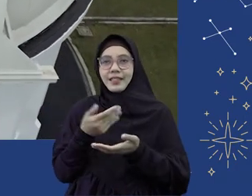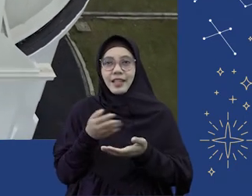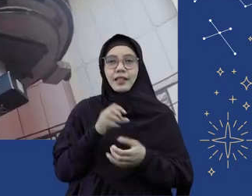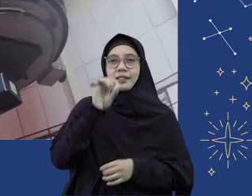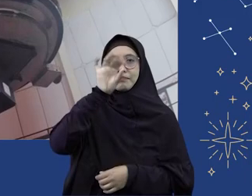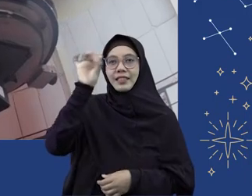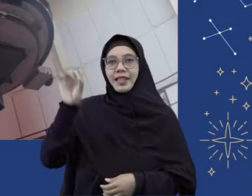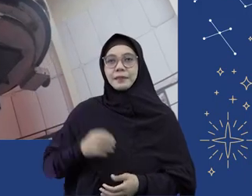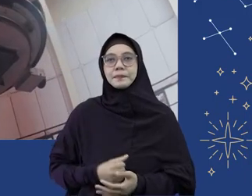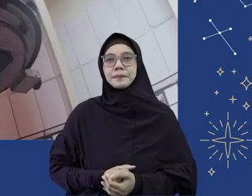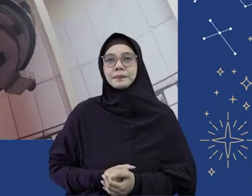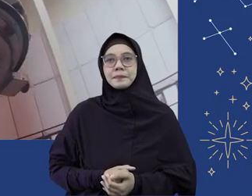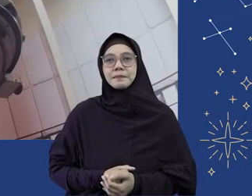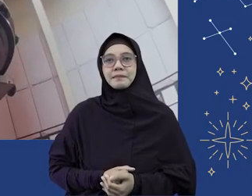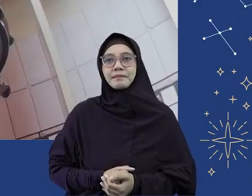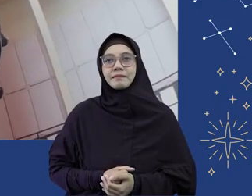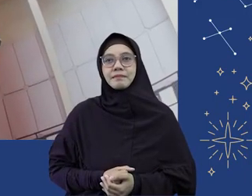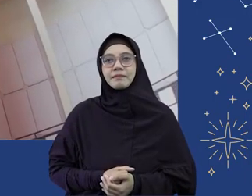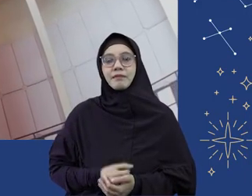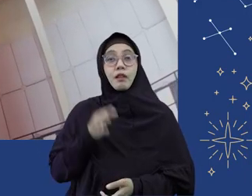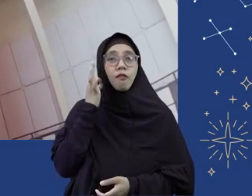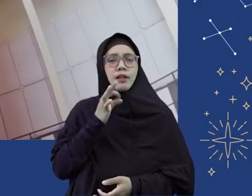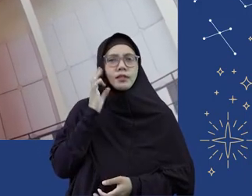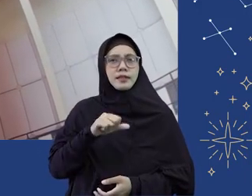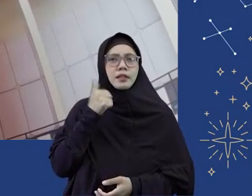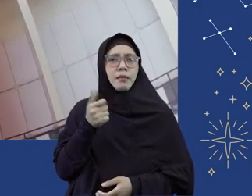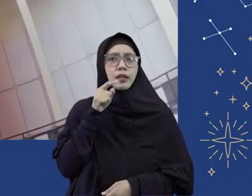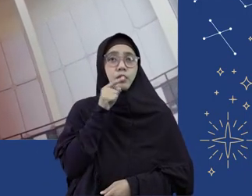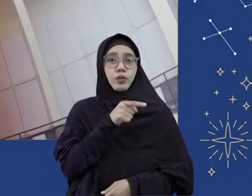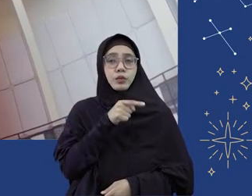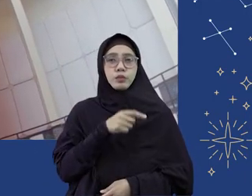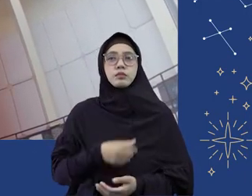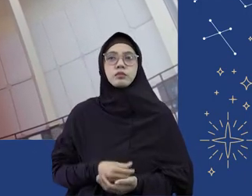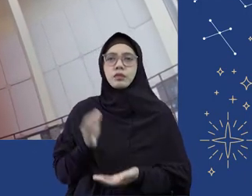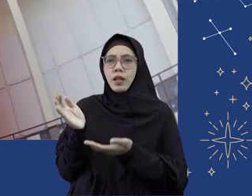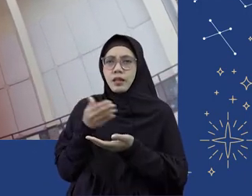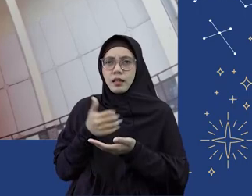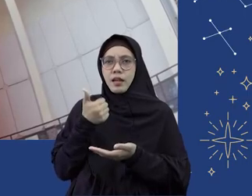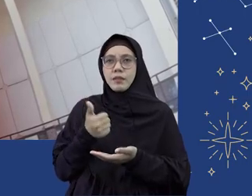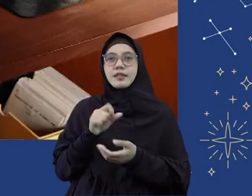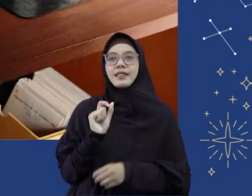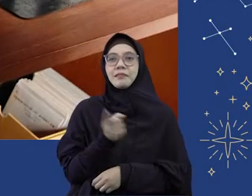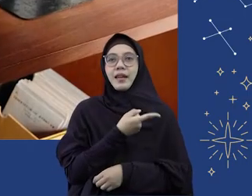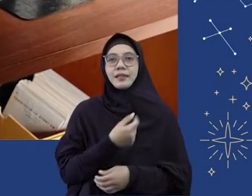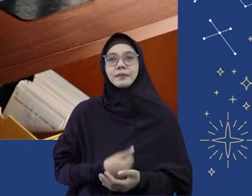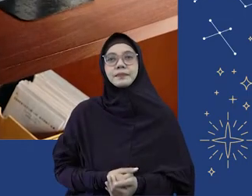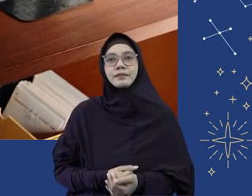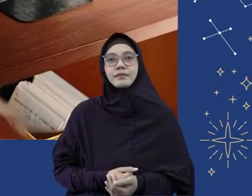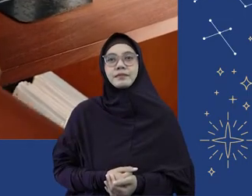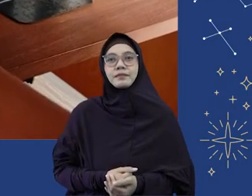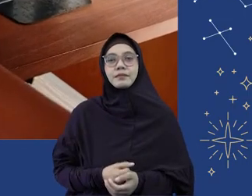ganda sebagai salah satu instrumen terbaik pada masa itu membuat perolehan data dapat dilakukan dengan cepat sehingga